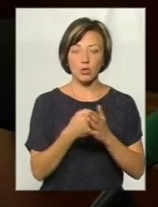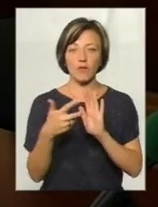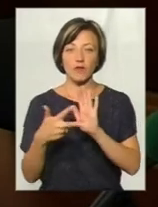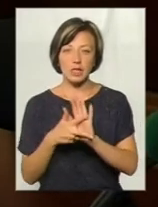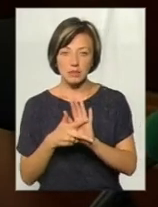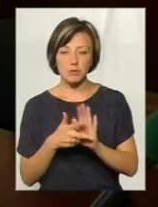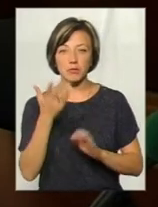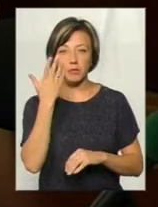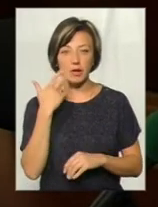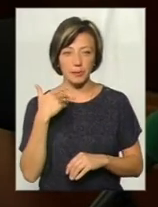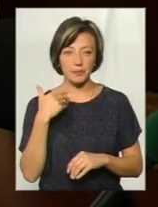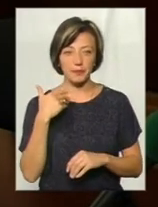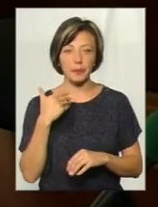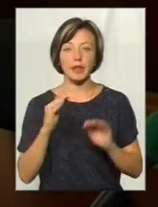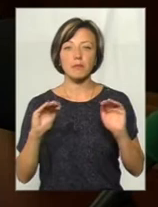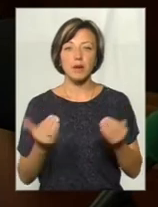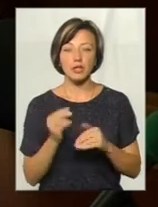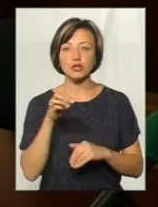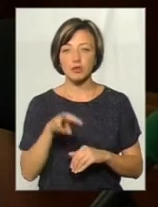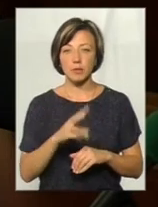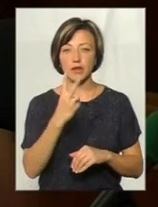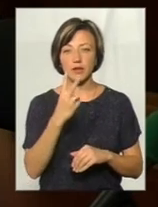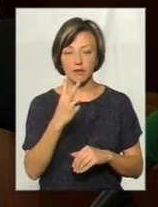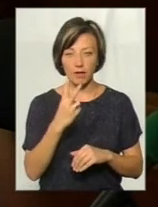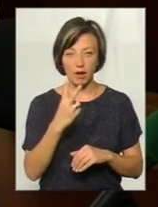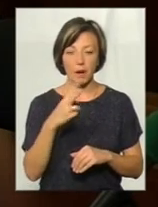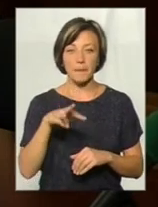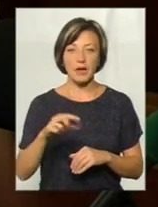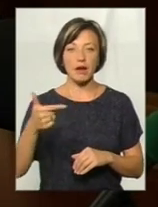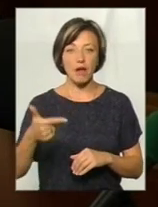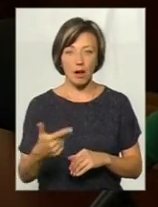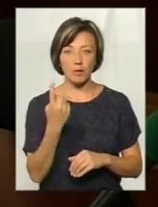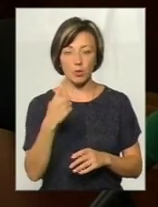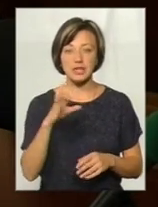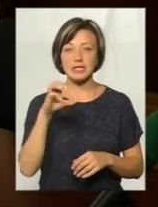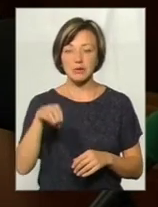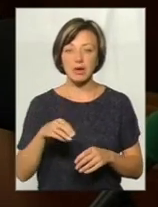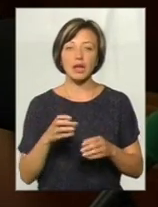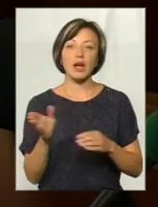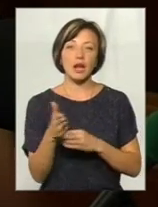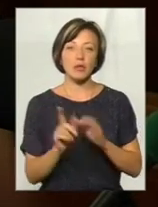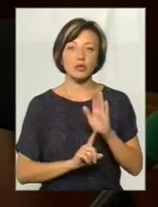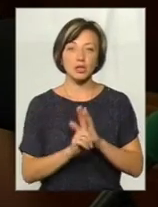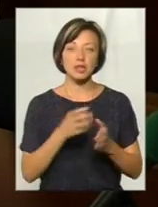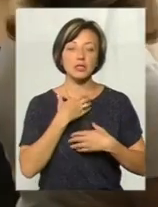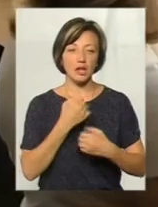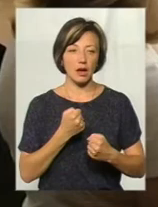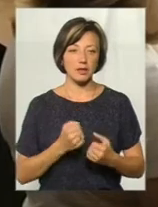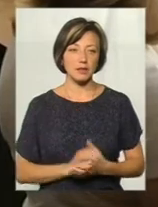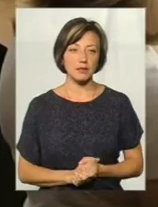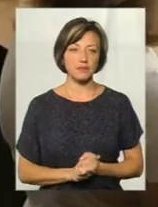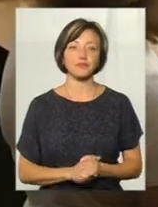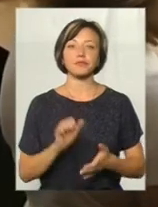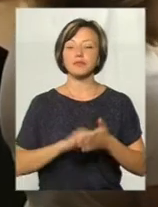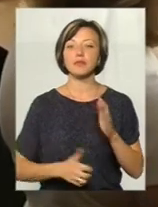Тобто при менше, ніж 2 мг на сантиметр кубічний риба вже починає задихатись. А от